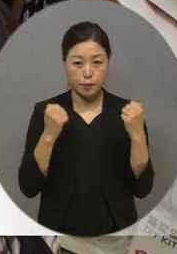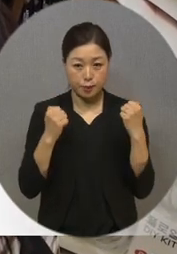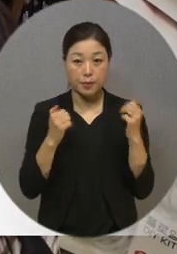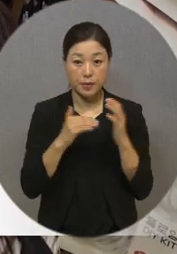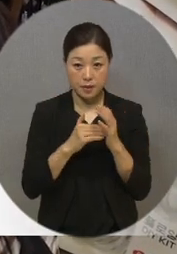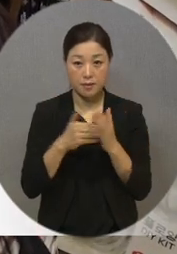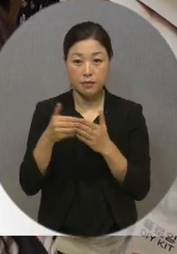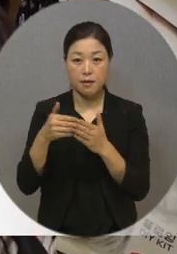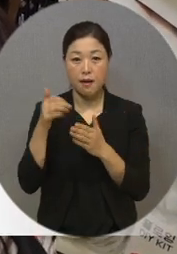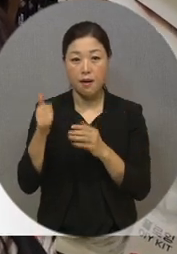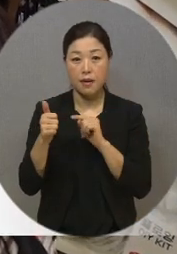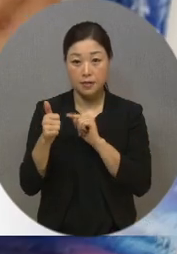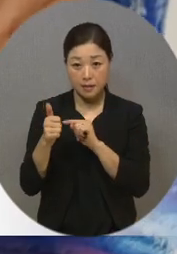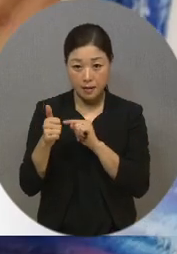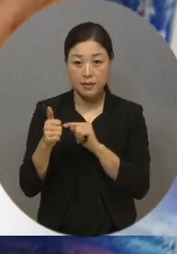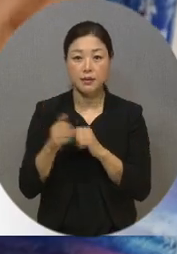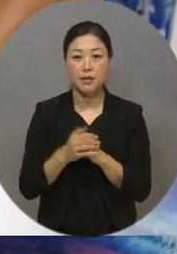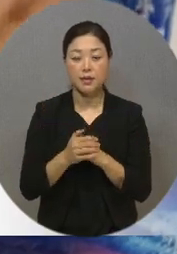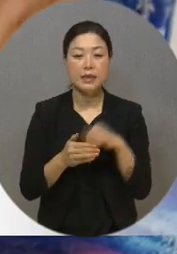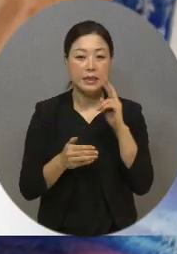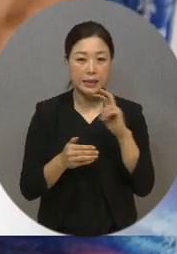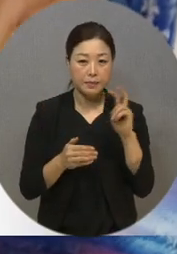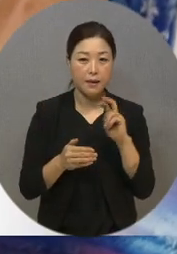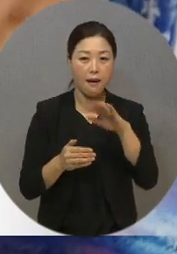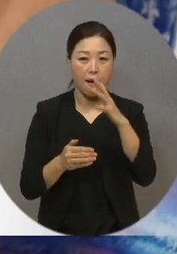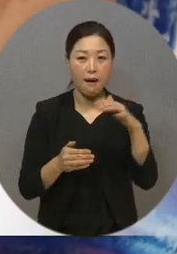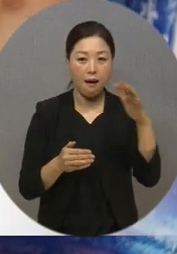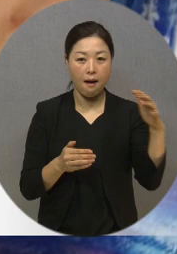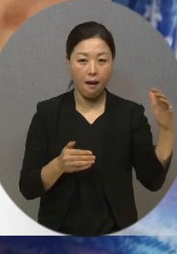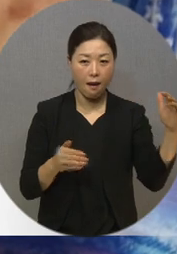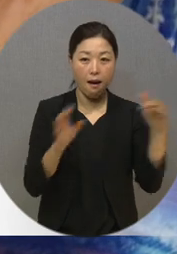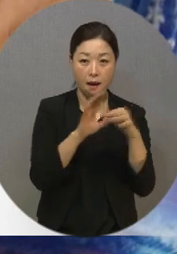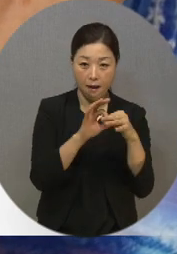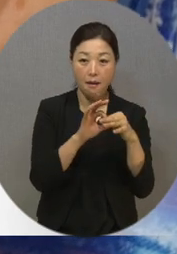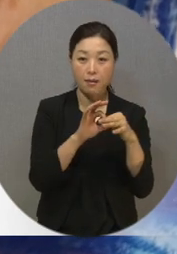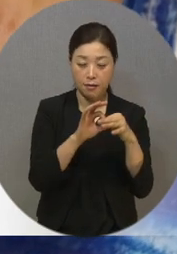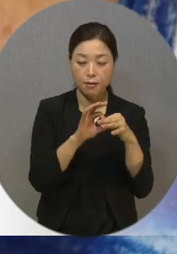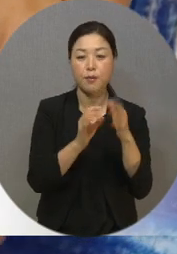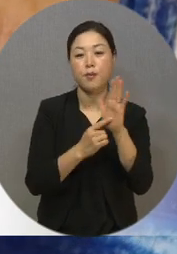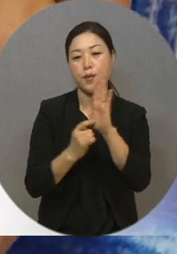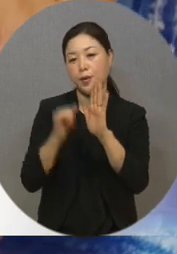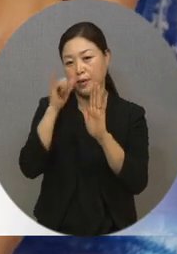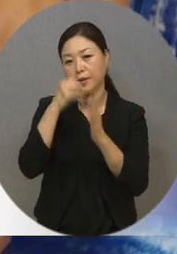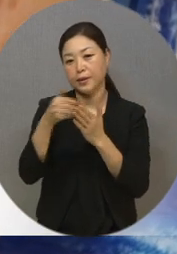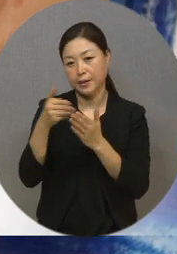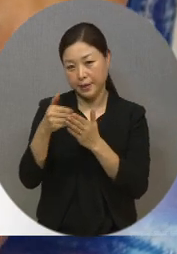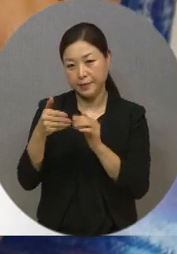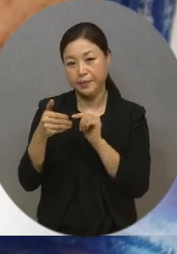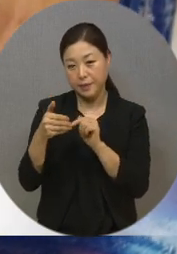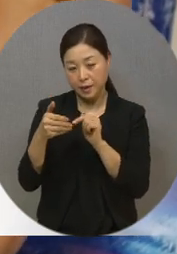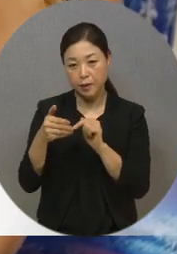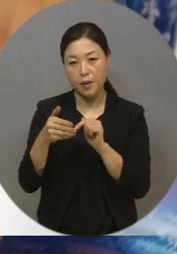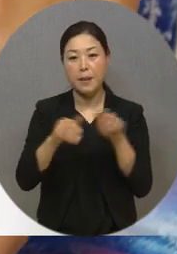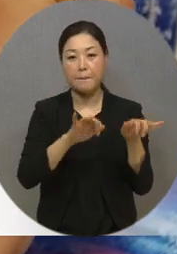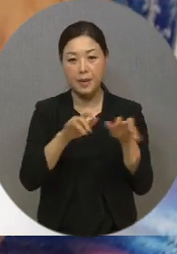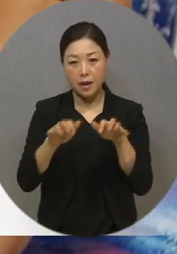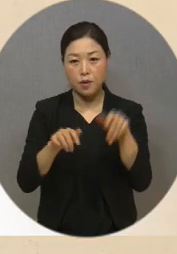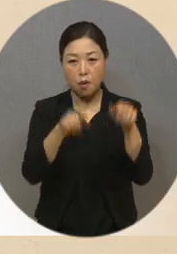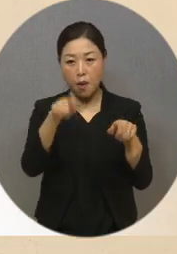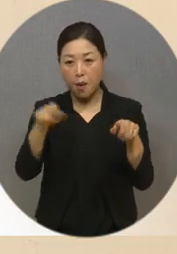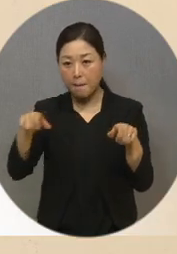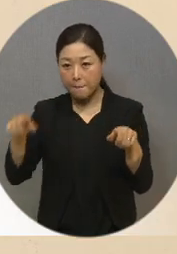작가의 모든 작품은 음악적 선율이 함께 내재되어 있으며 작품에서도 피아노의 형태와